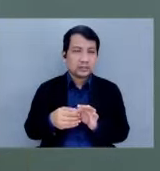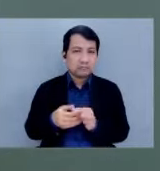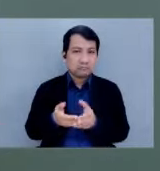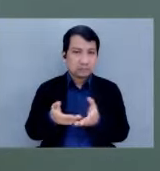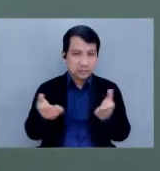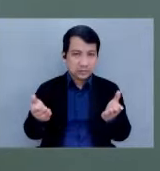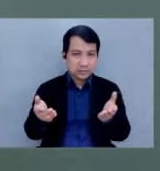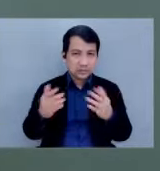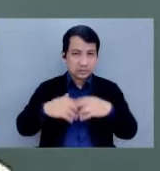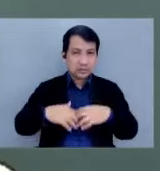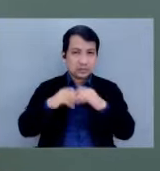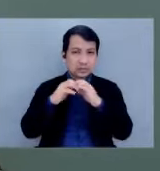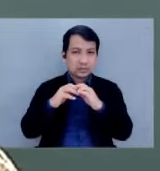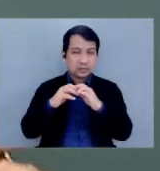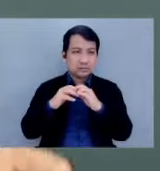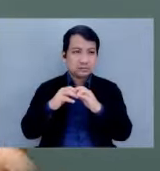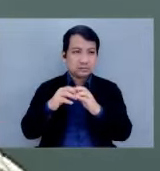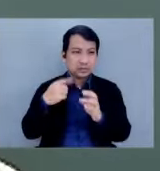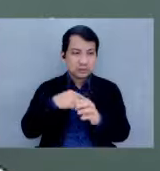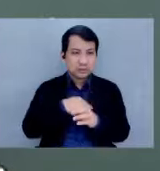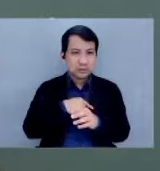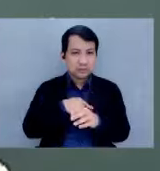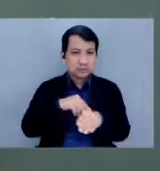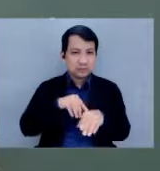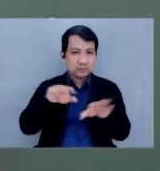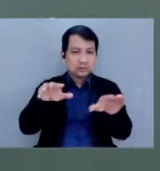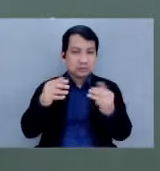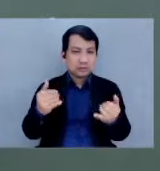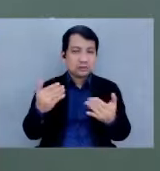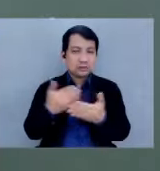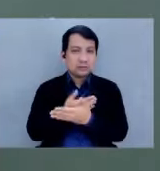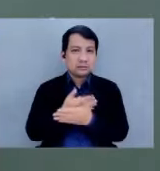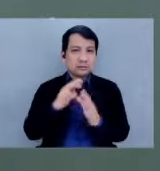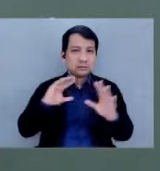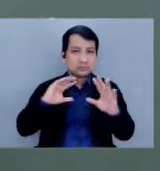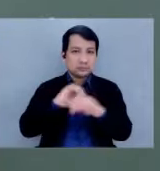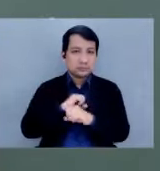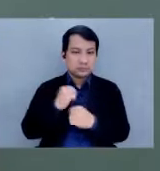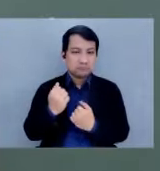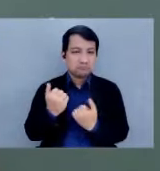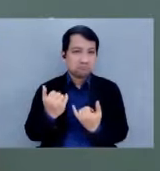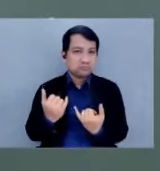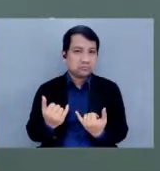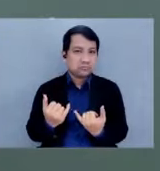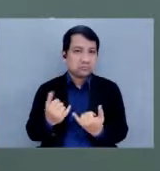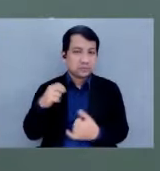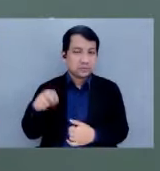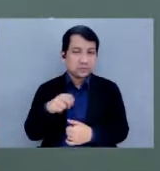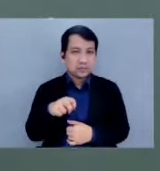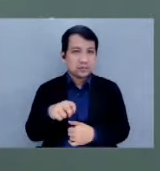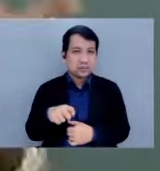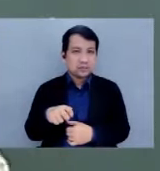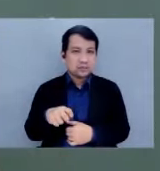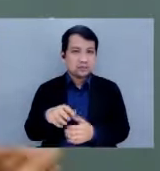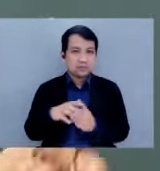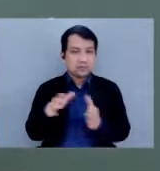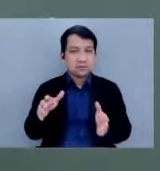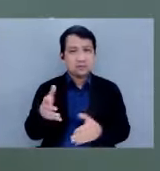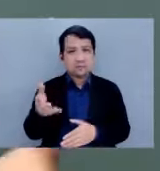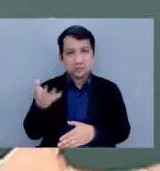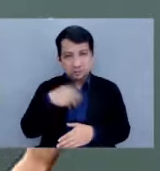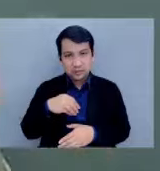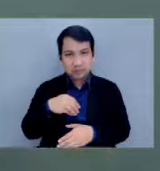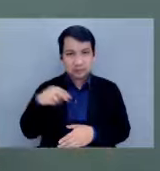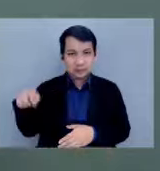nagpagtatag tour po kami, nag-kick off, tapos ngayon we'll end the tour. So, sana po maging very memorable siya kasi yung journey talaga